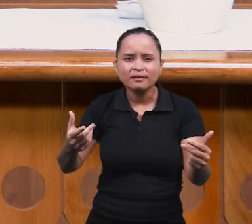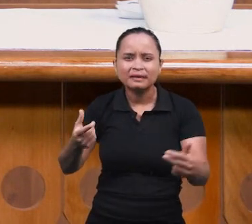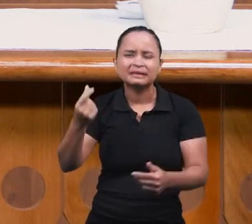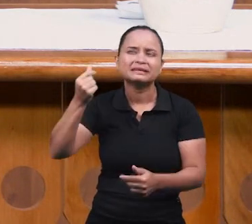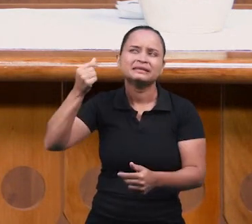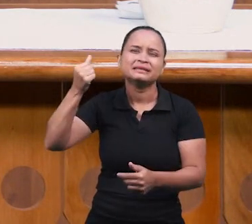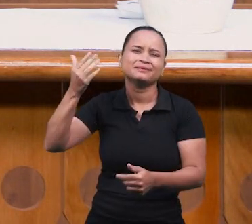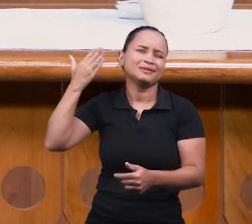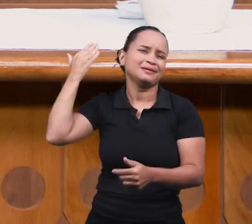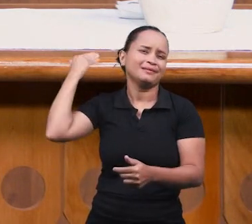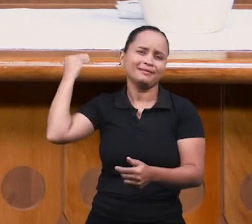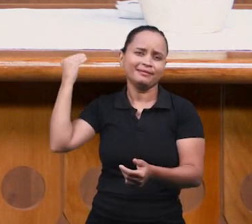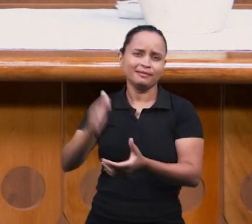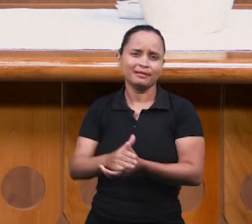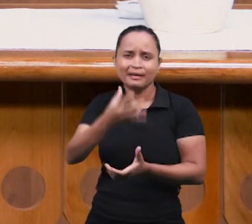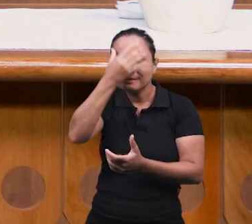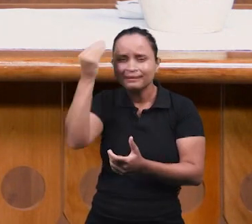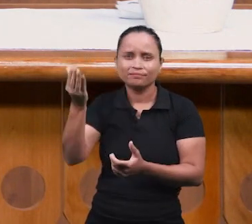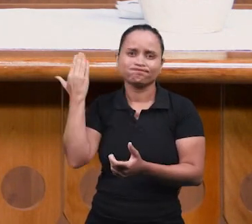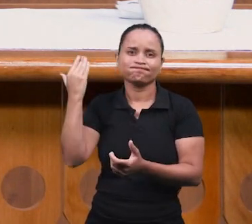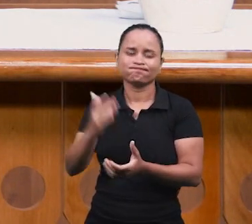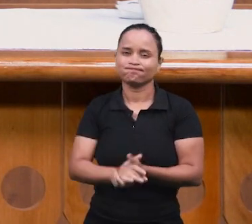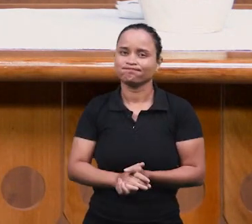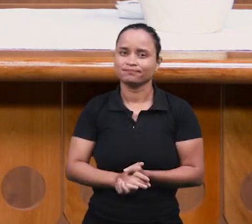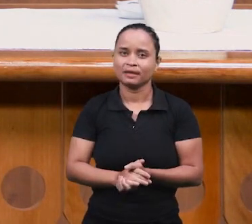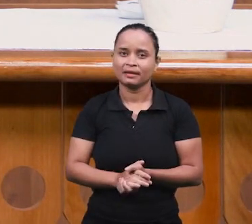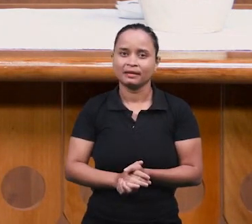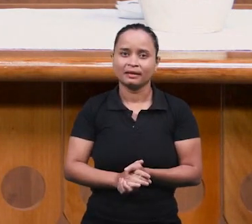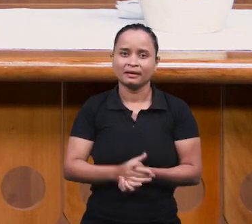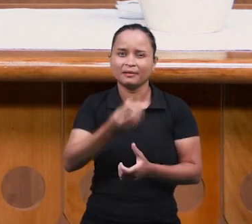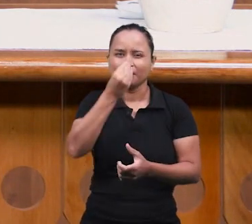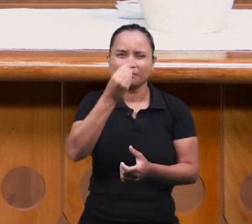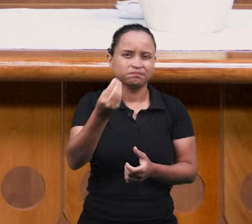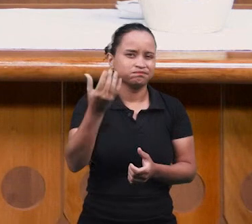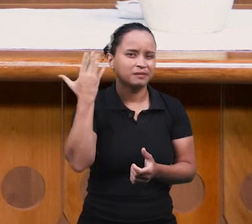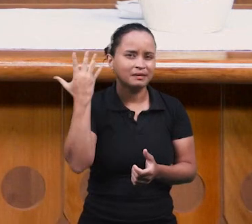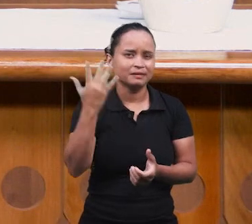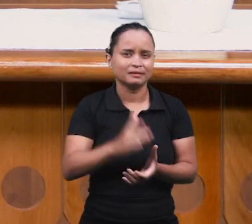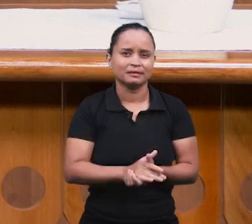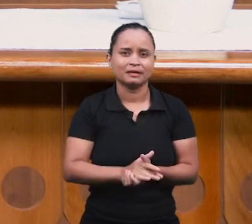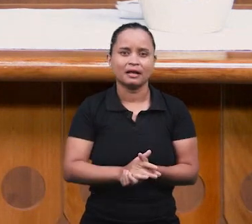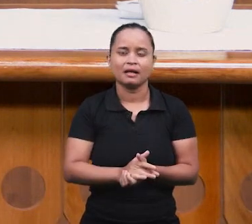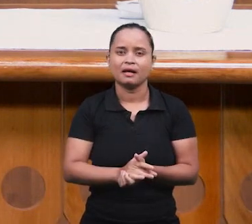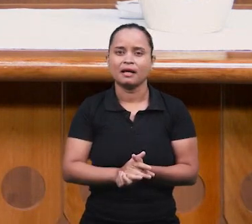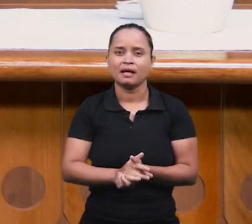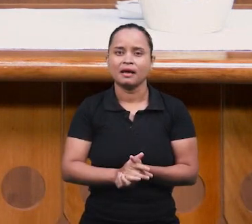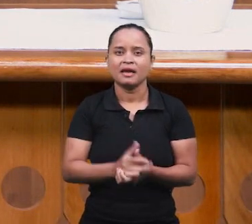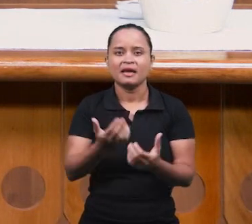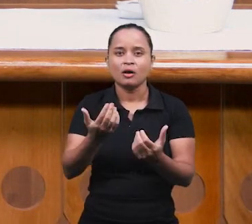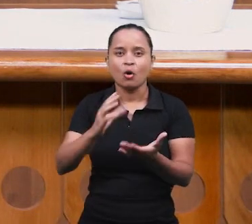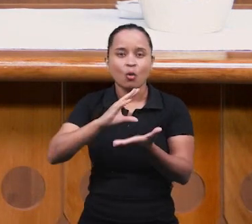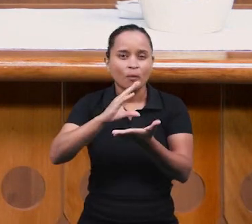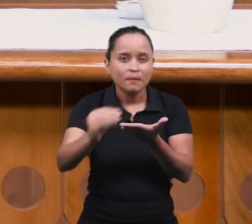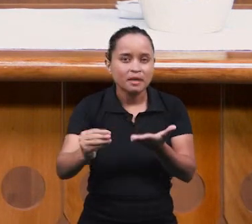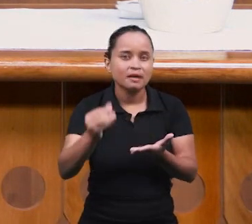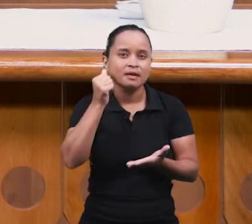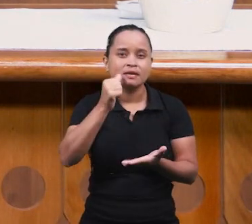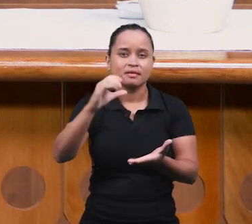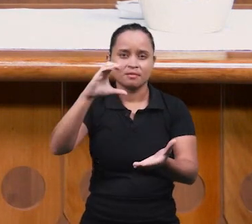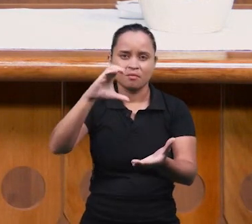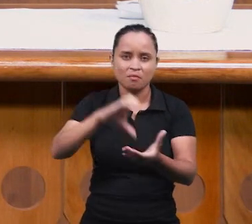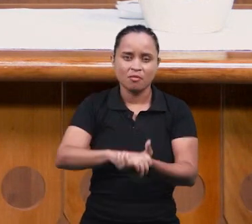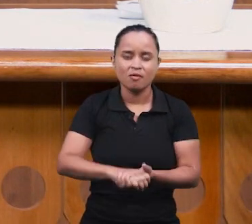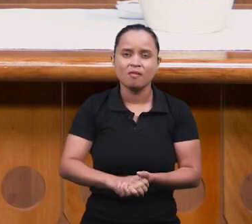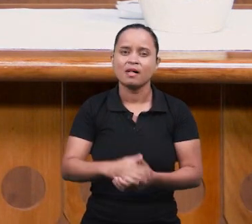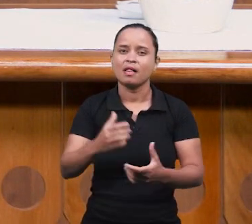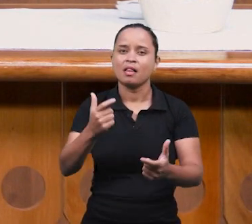enlevé Lot et sa famille de Sodome et Gomorrhe, le Seigneur a dit, ne regardez pas derrière. Mais malheureusement, la femme de